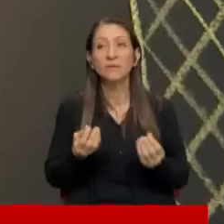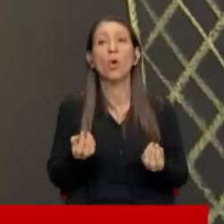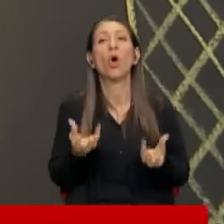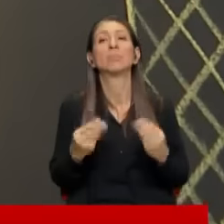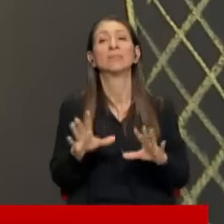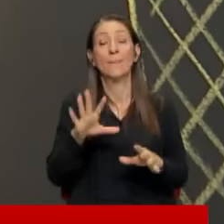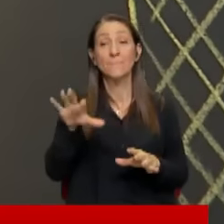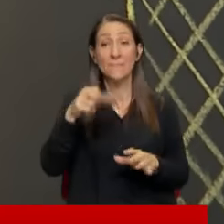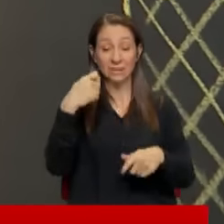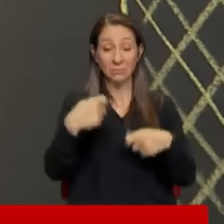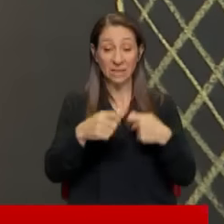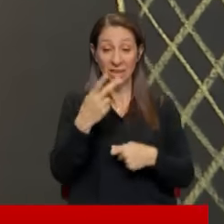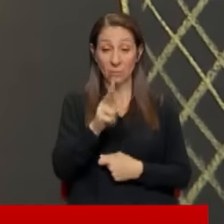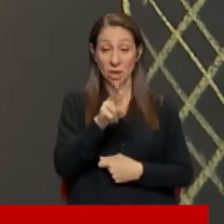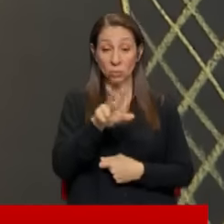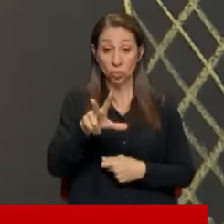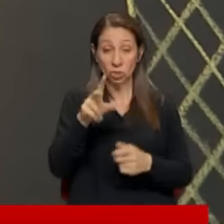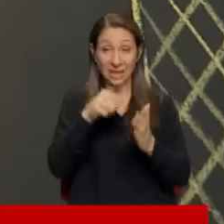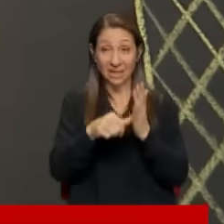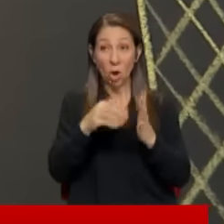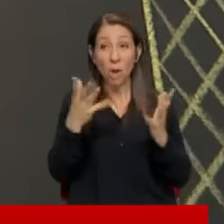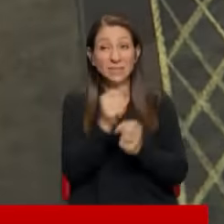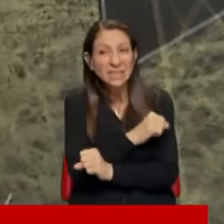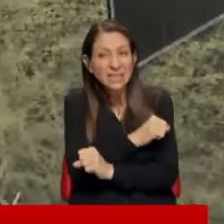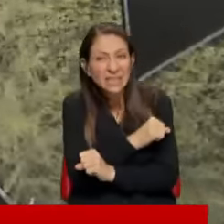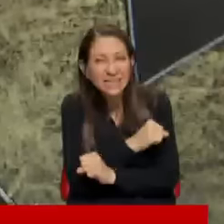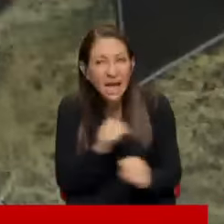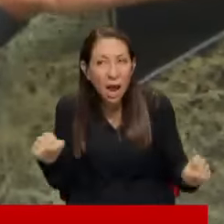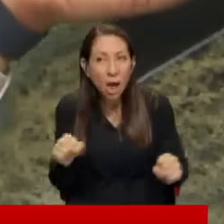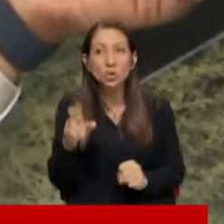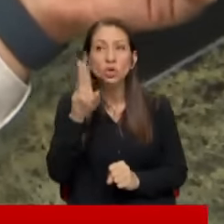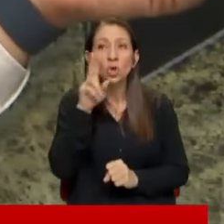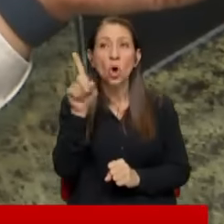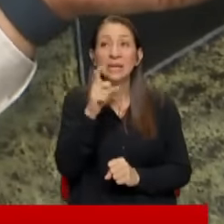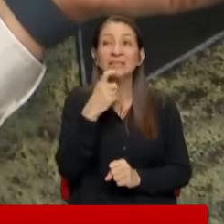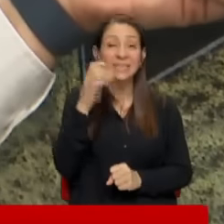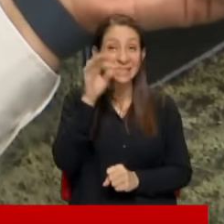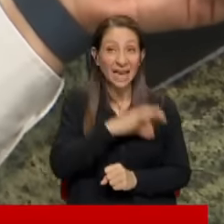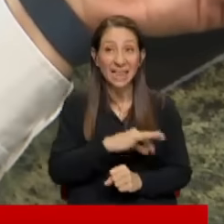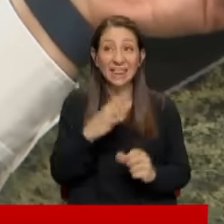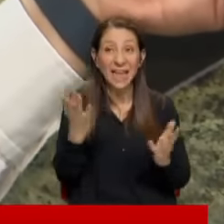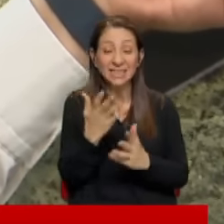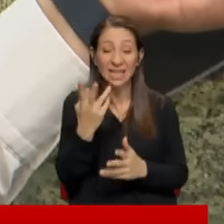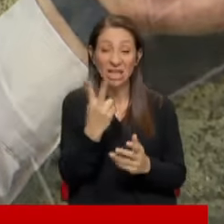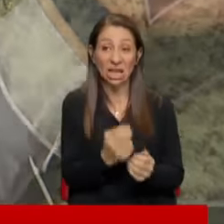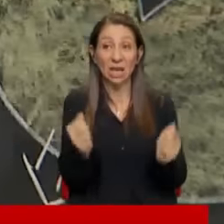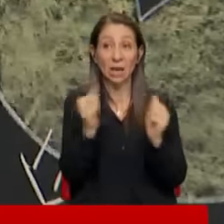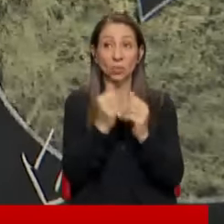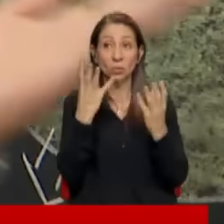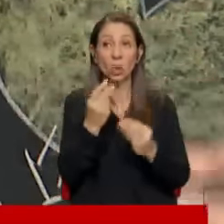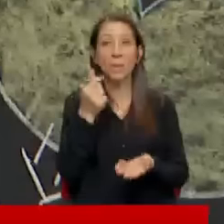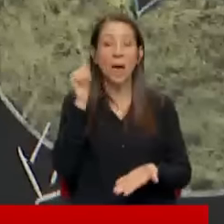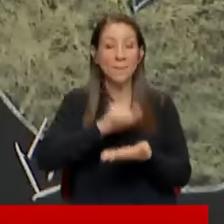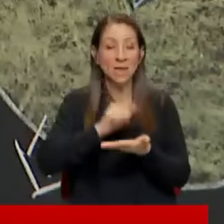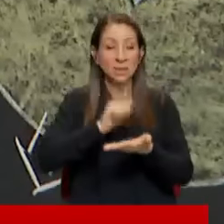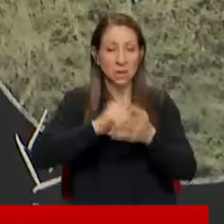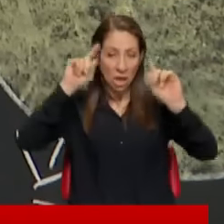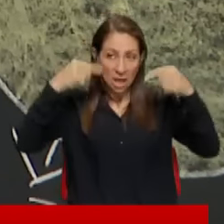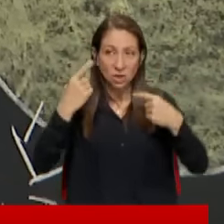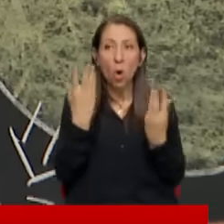ayrılamadı. Merkez Bankası 2023'te öyle bir zarar etmiş ki son 10 yıllık karını neredeyse ikiye katlamış. Para basma